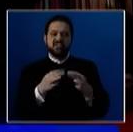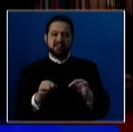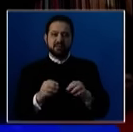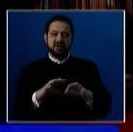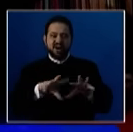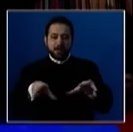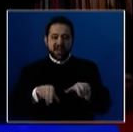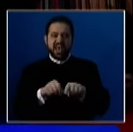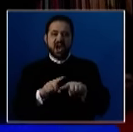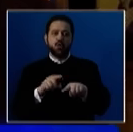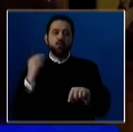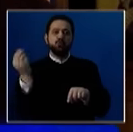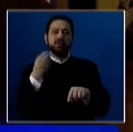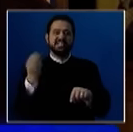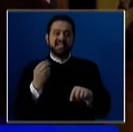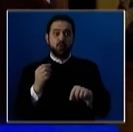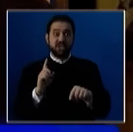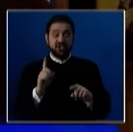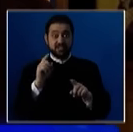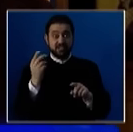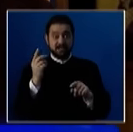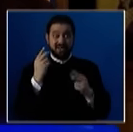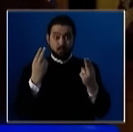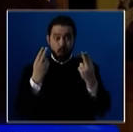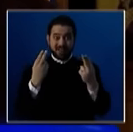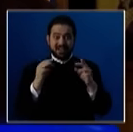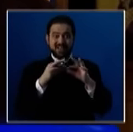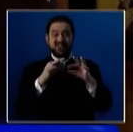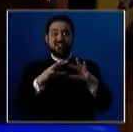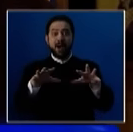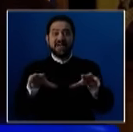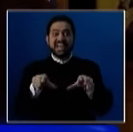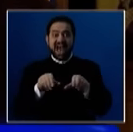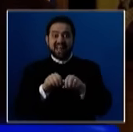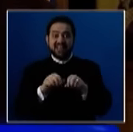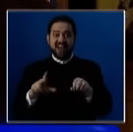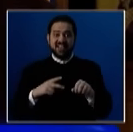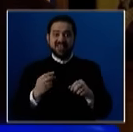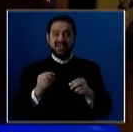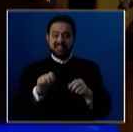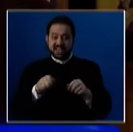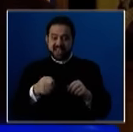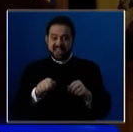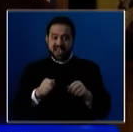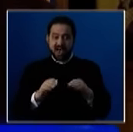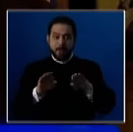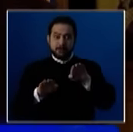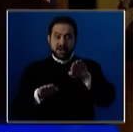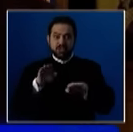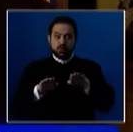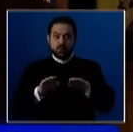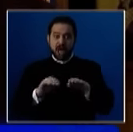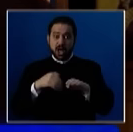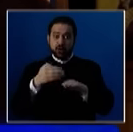diavolul. Deci familiaritatea este cheia, este măsura după care noi